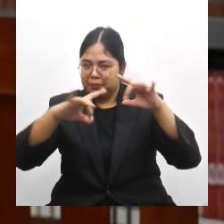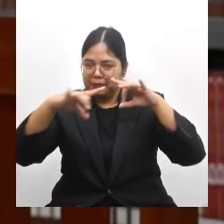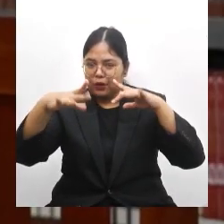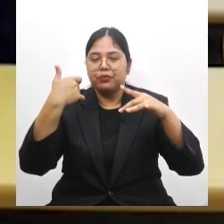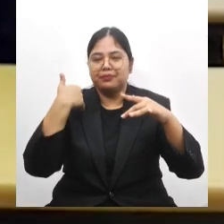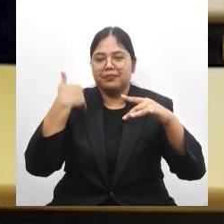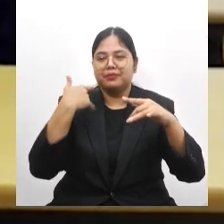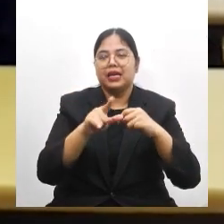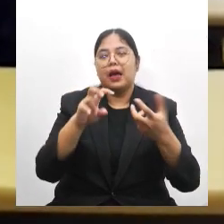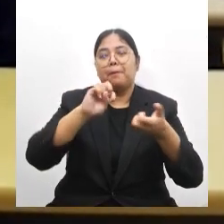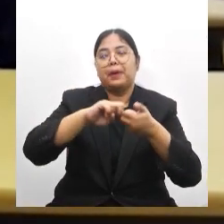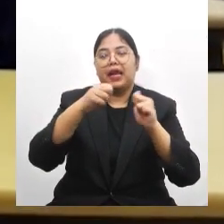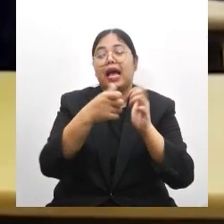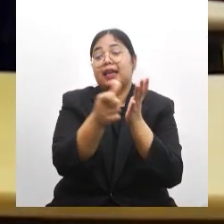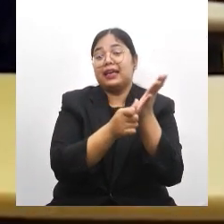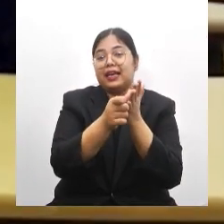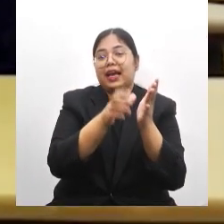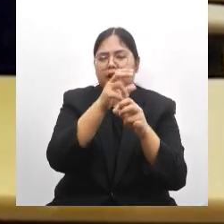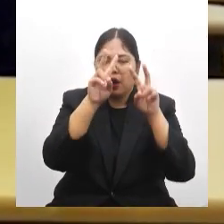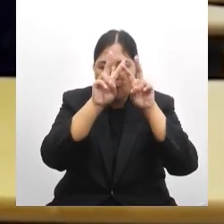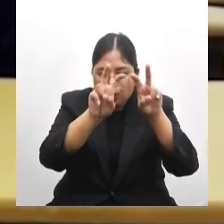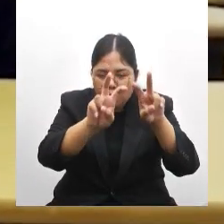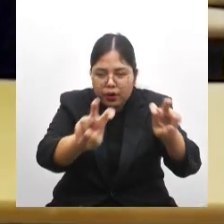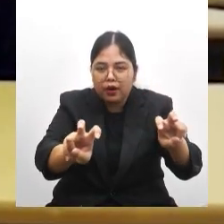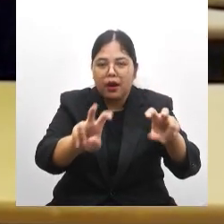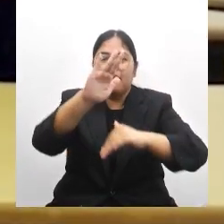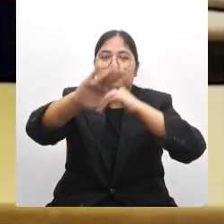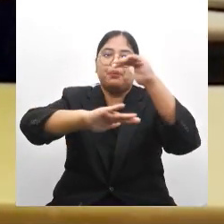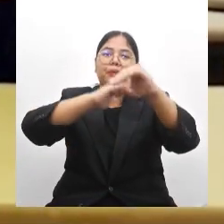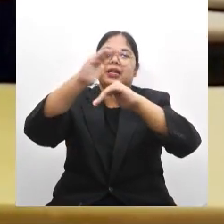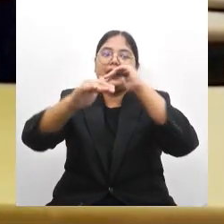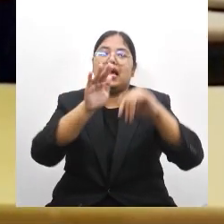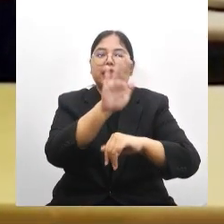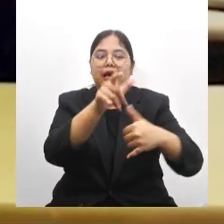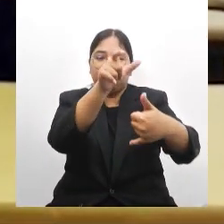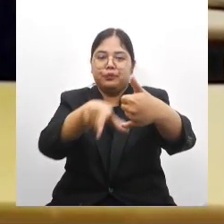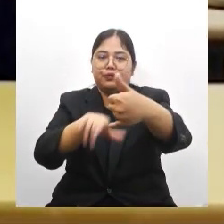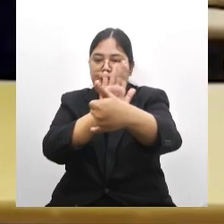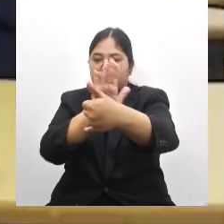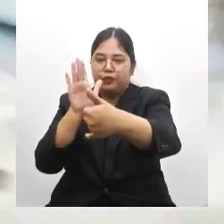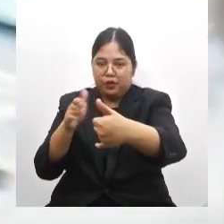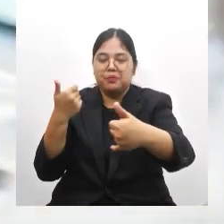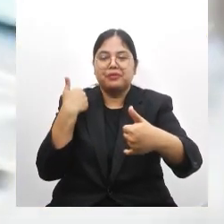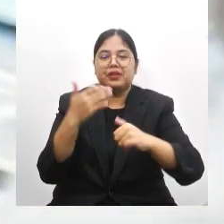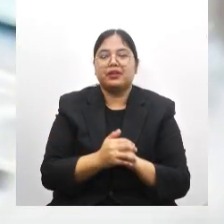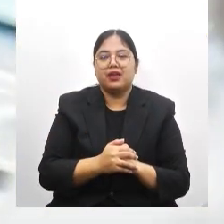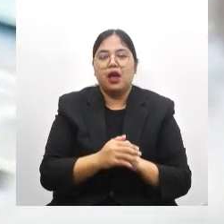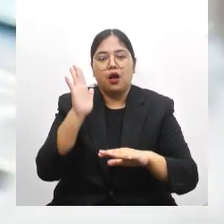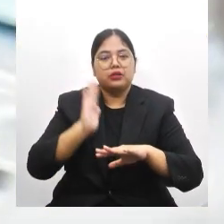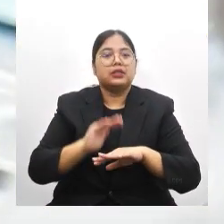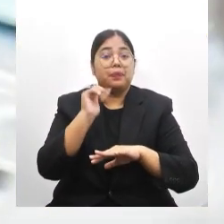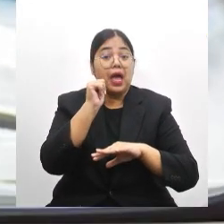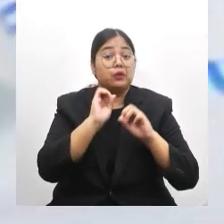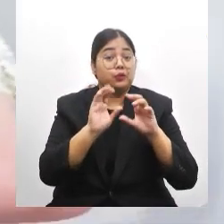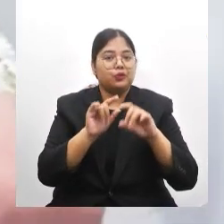ญหานั้นมักเป็นการค้นหาและการพัฒนาตามขีดศักยภาพสูงสุดซึ่งในปัจจุบันครูมืออาชีพมัก